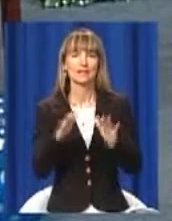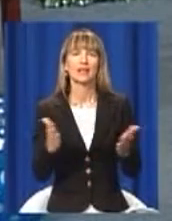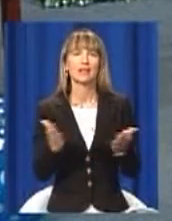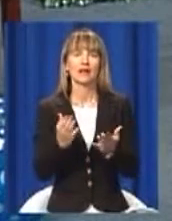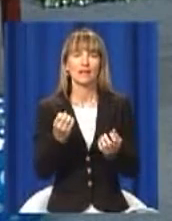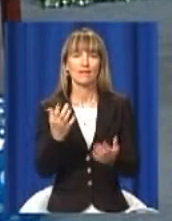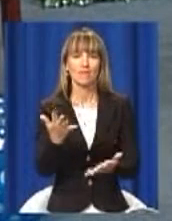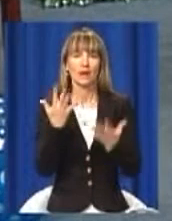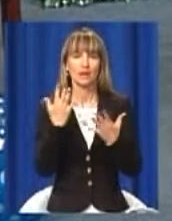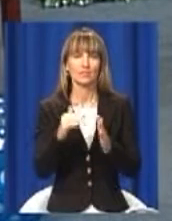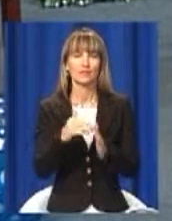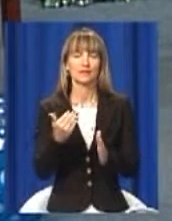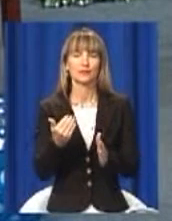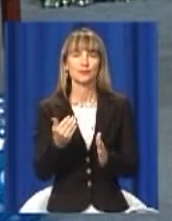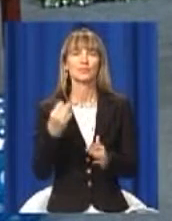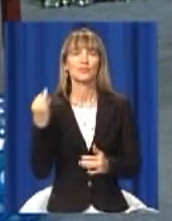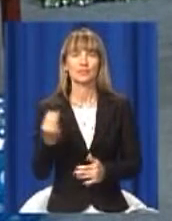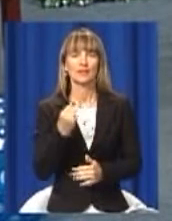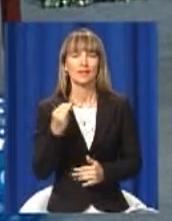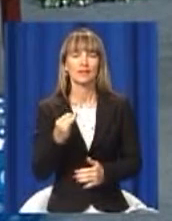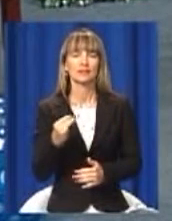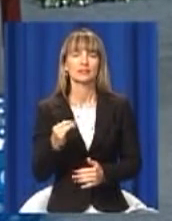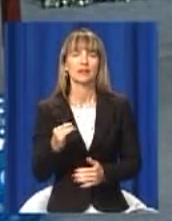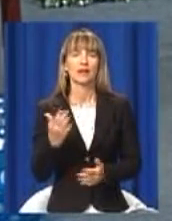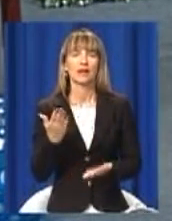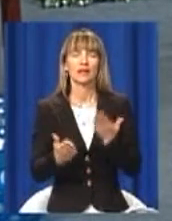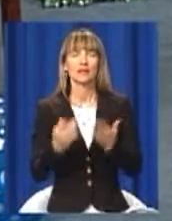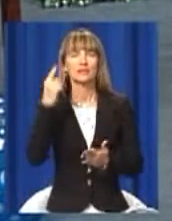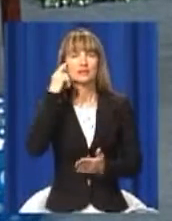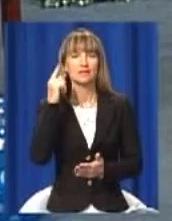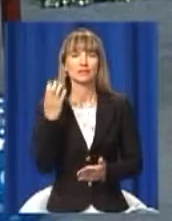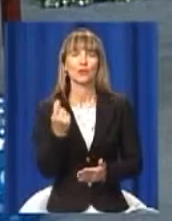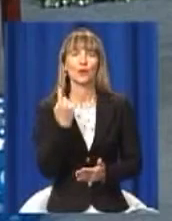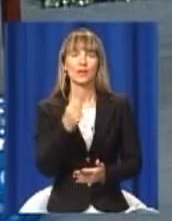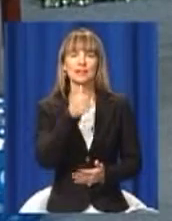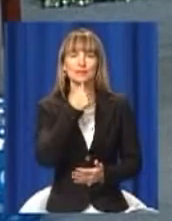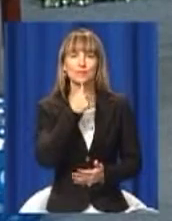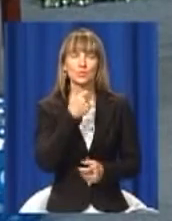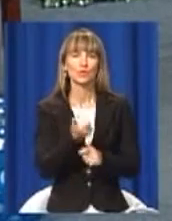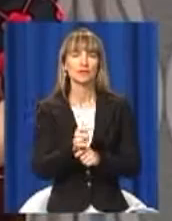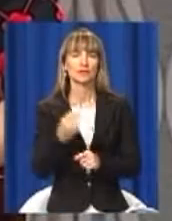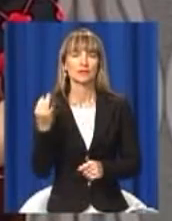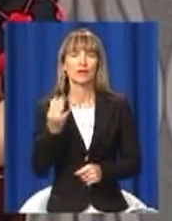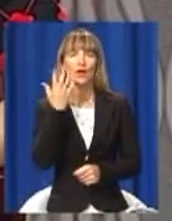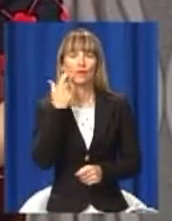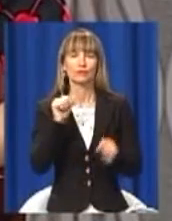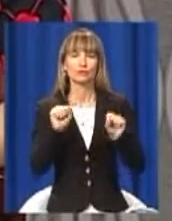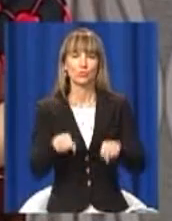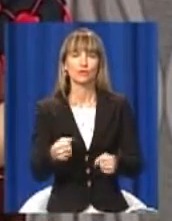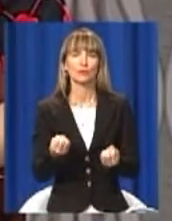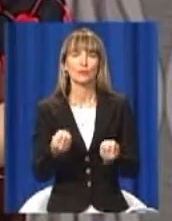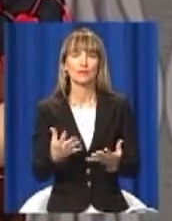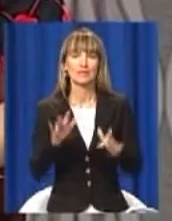враження викликають? Цікаво. Дивись, якщо знаєш ще такий один метод, дуже такий цікавий, коли можна